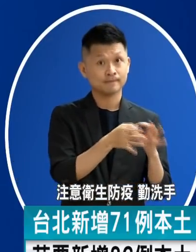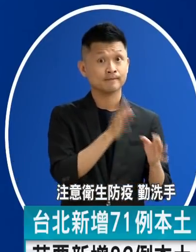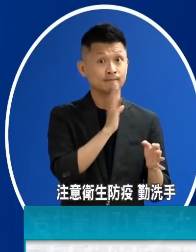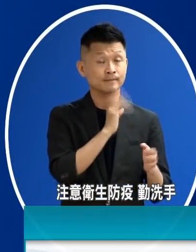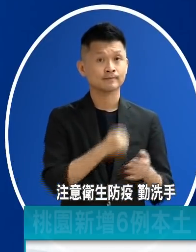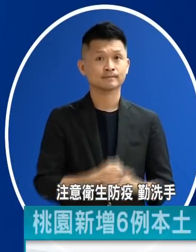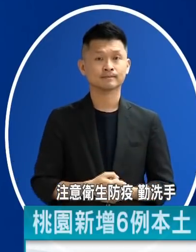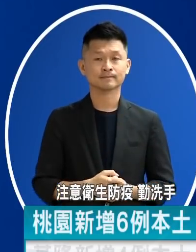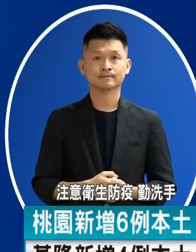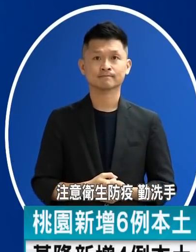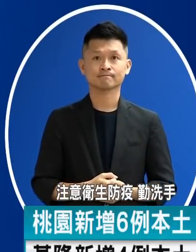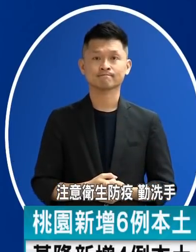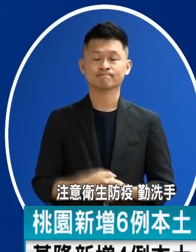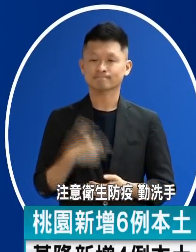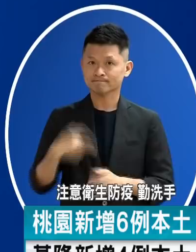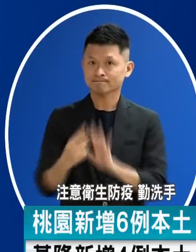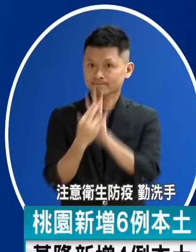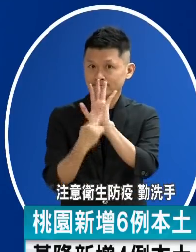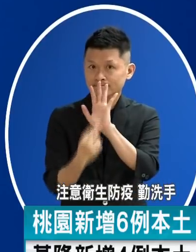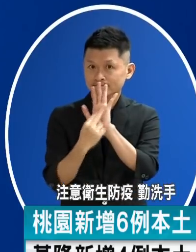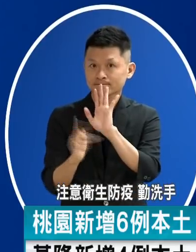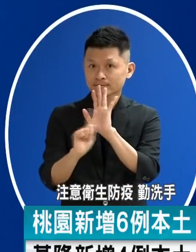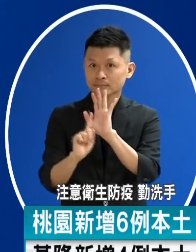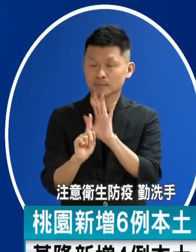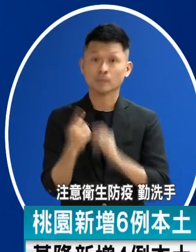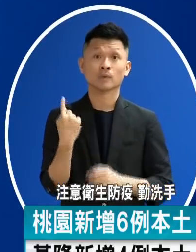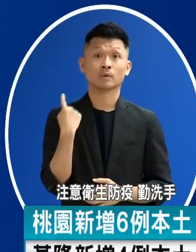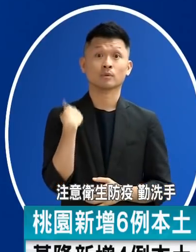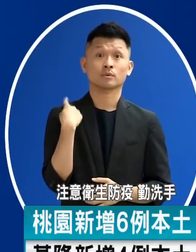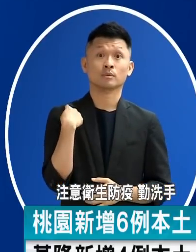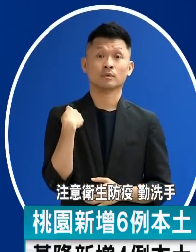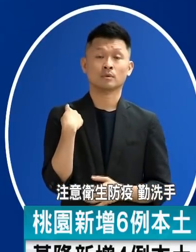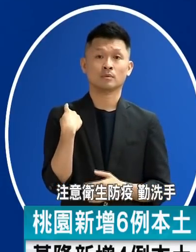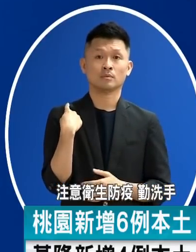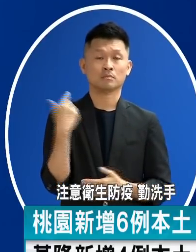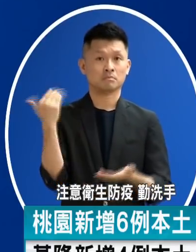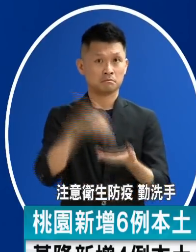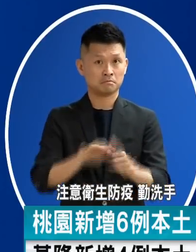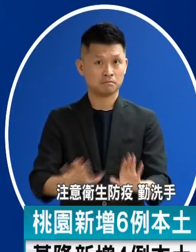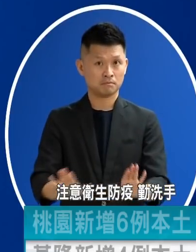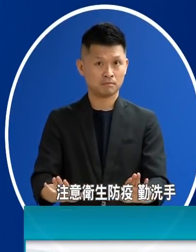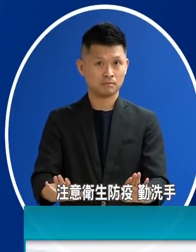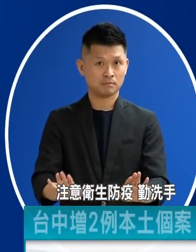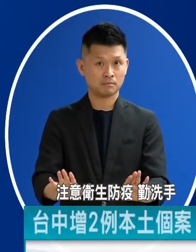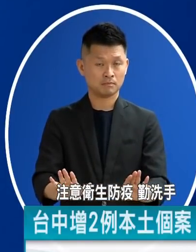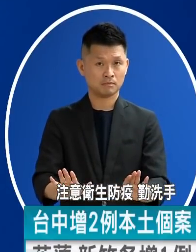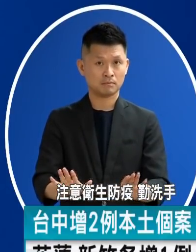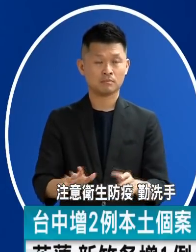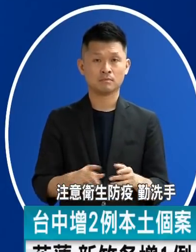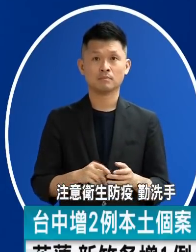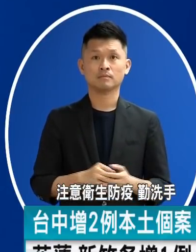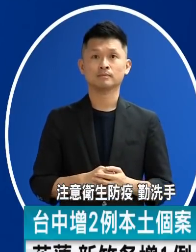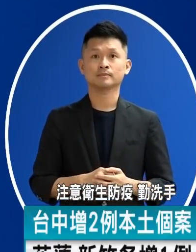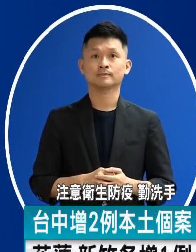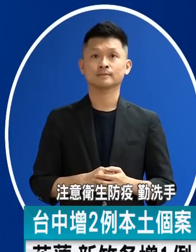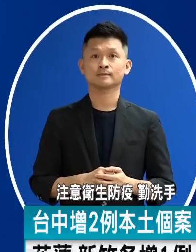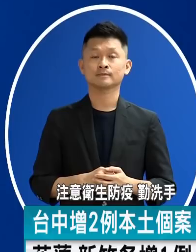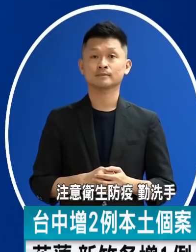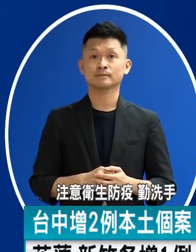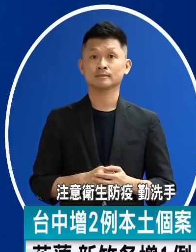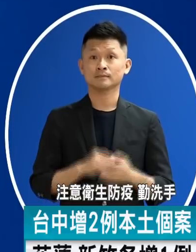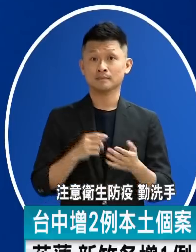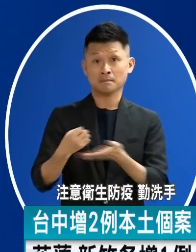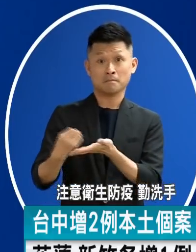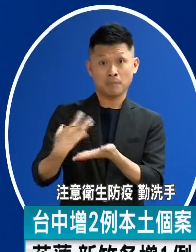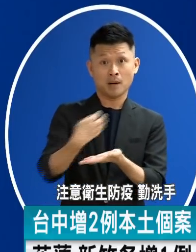那我这边再顺便再说明一下，就是昨天目前就是总共有